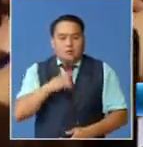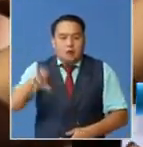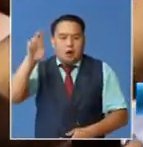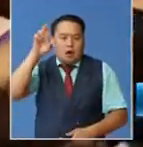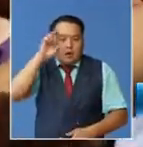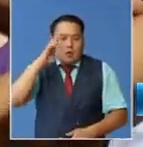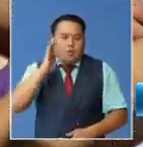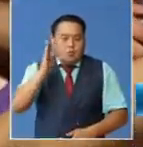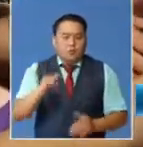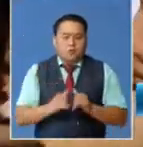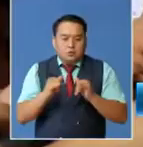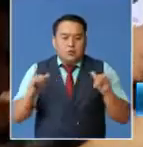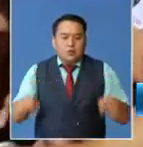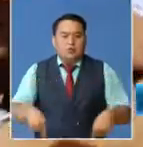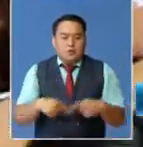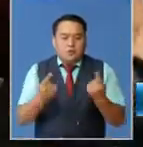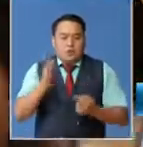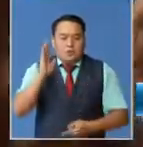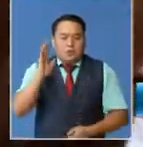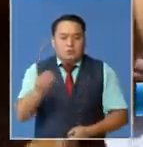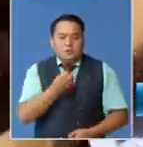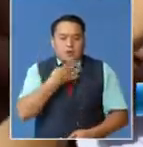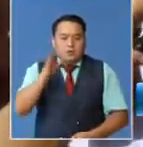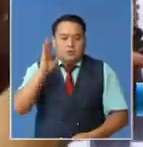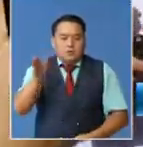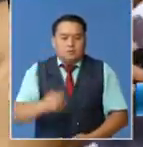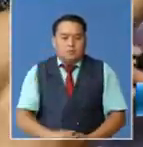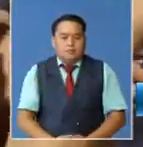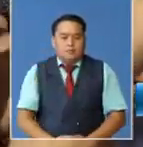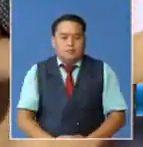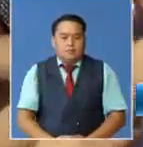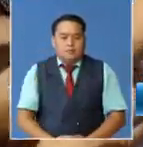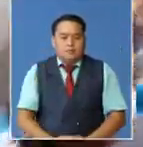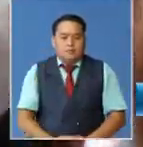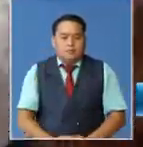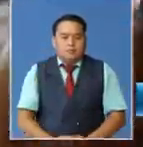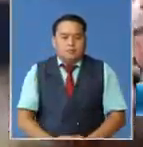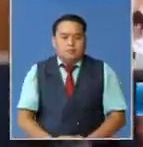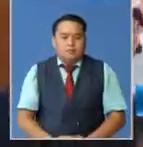елінің ертеңі тіпті де гүлденеді, тіпті де жақсы болады, тіпті де нұрлы болады деп сенемін.